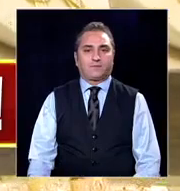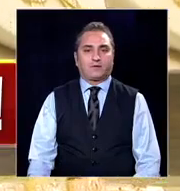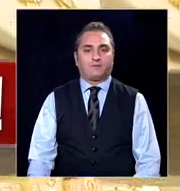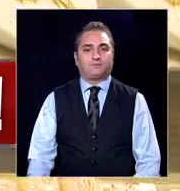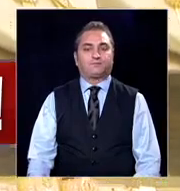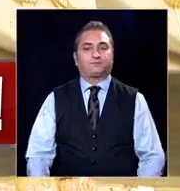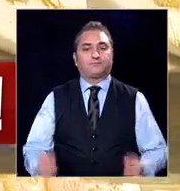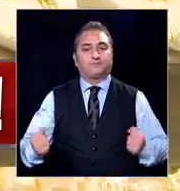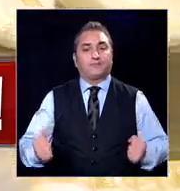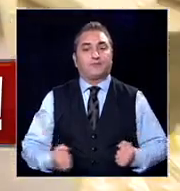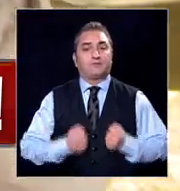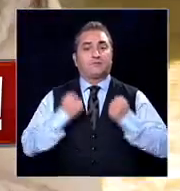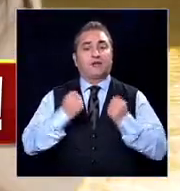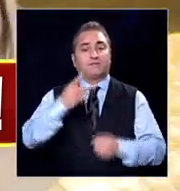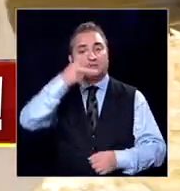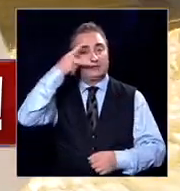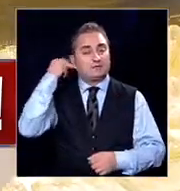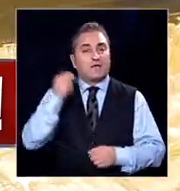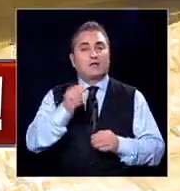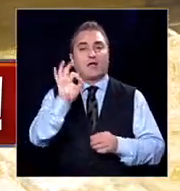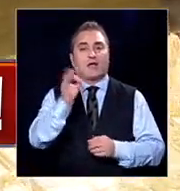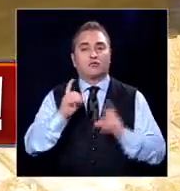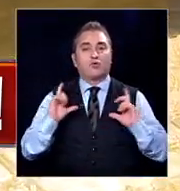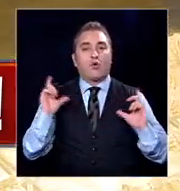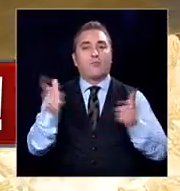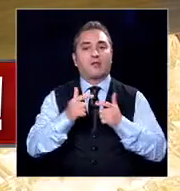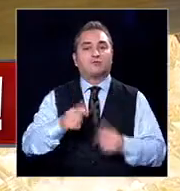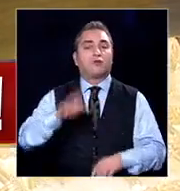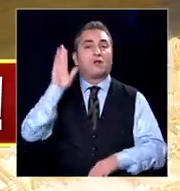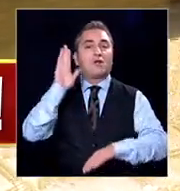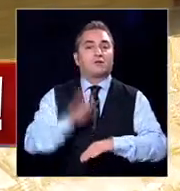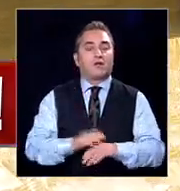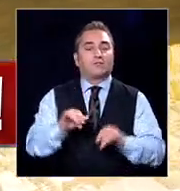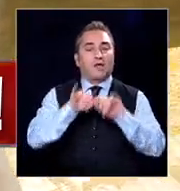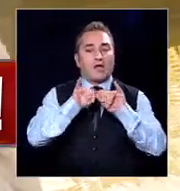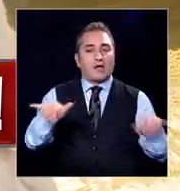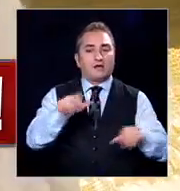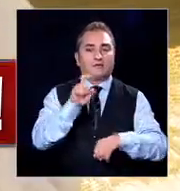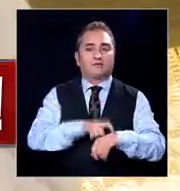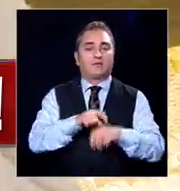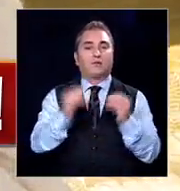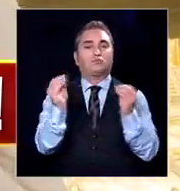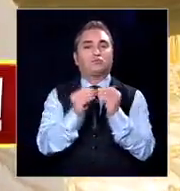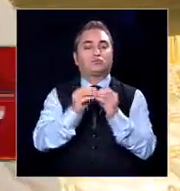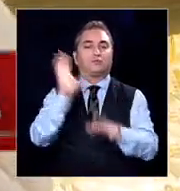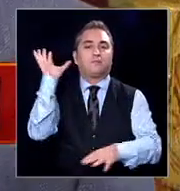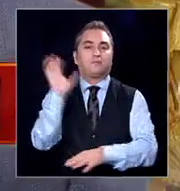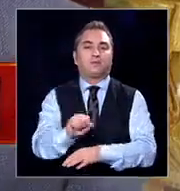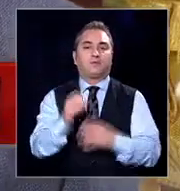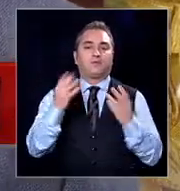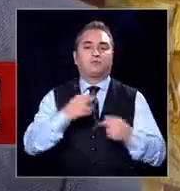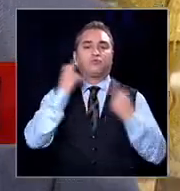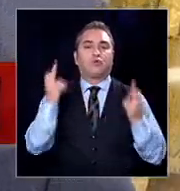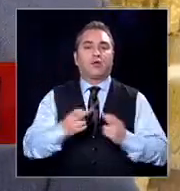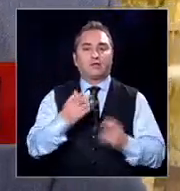Dev bir sahte altın operasyonu düzenlendi. Eş zamanlı baskınla suçüstü yakalandı o dolandırıcılar. Ben